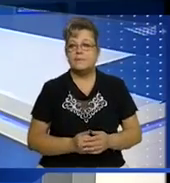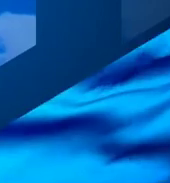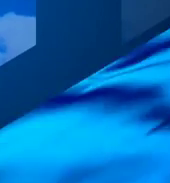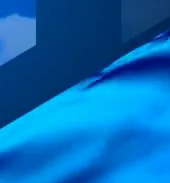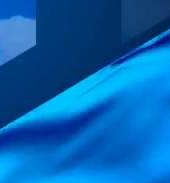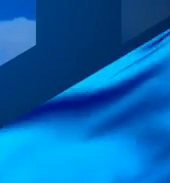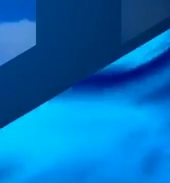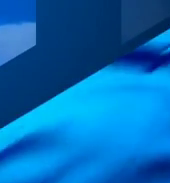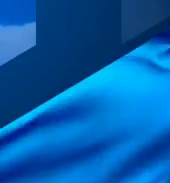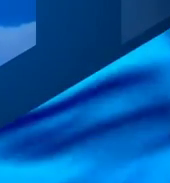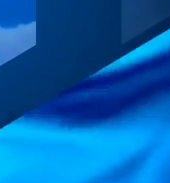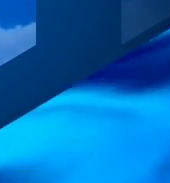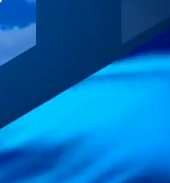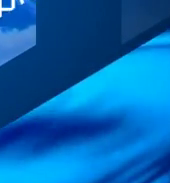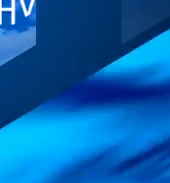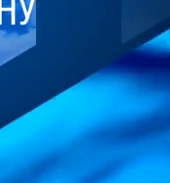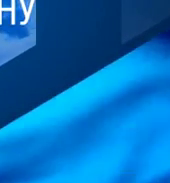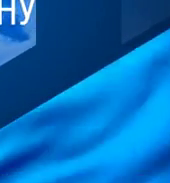нужд.